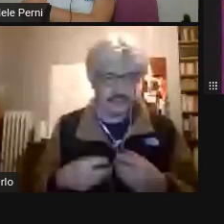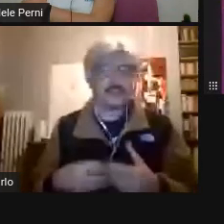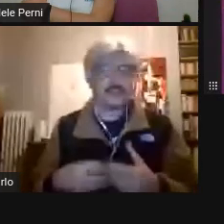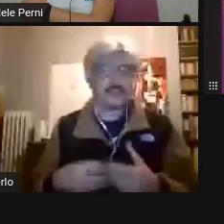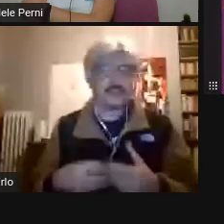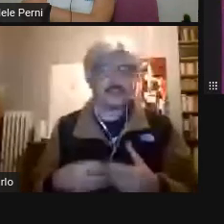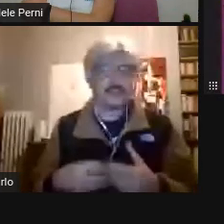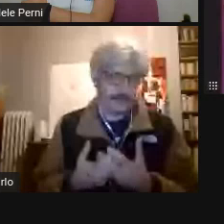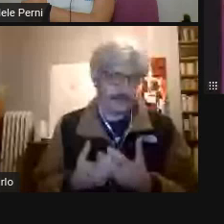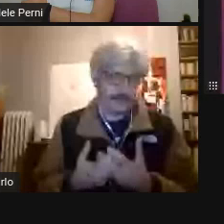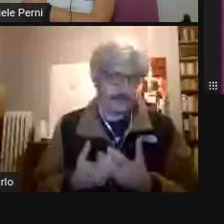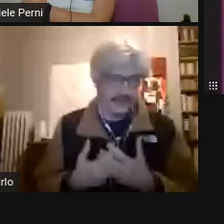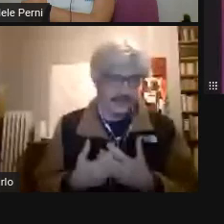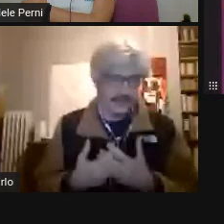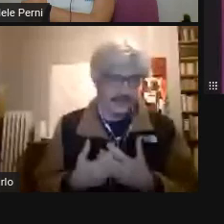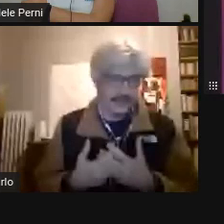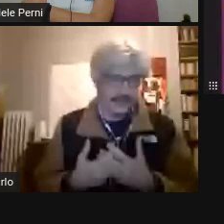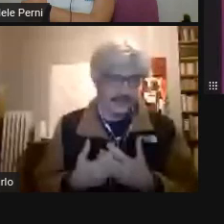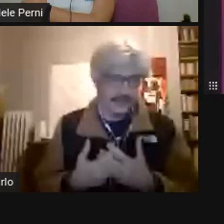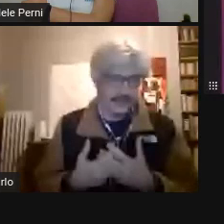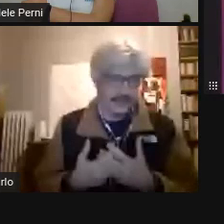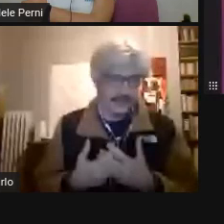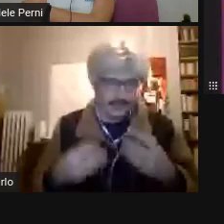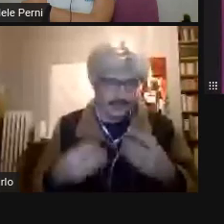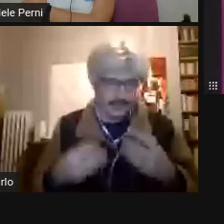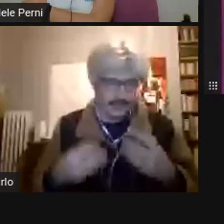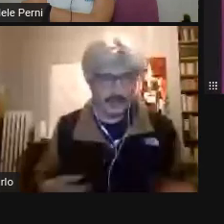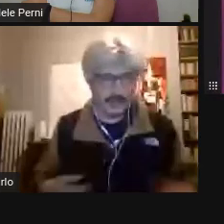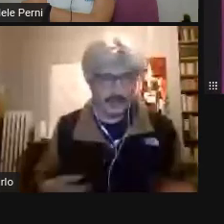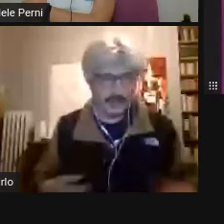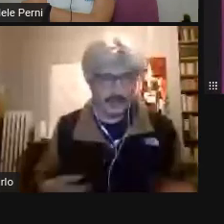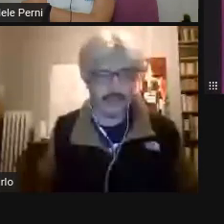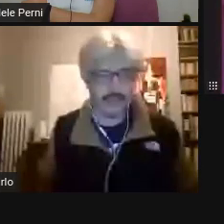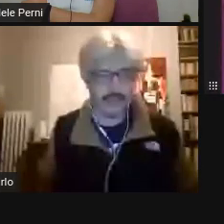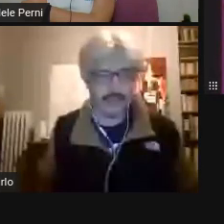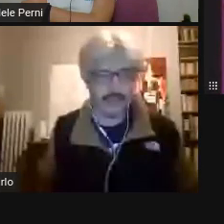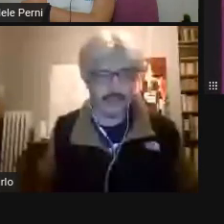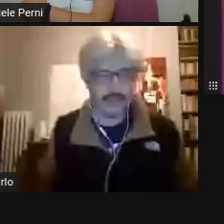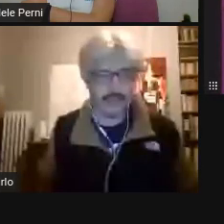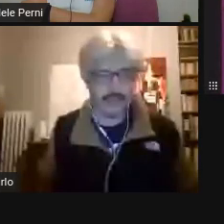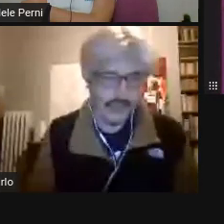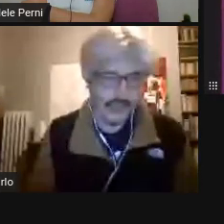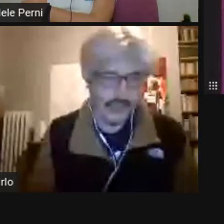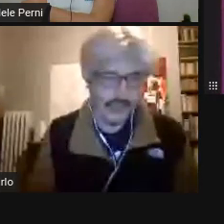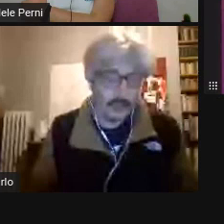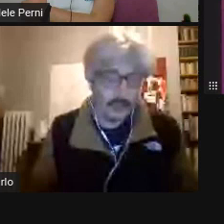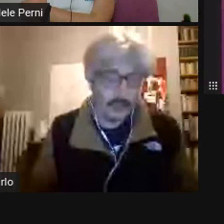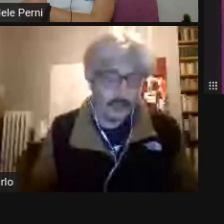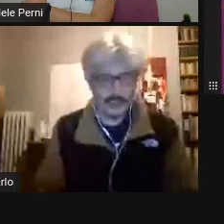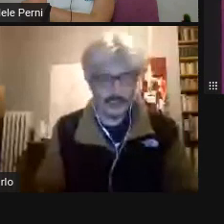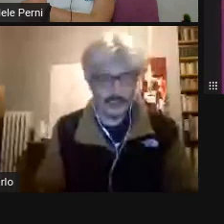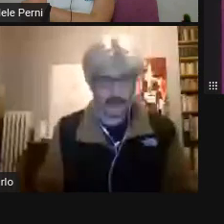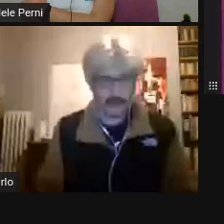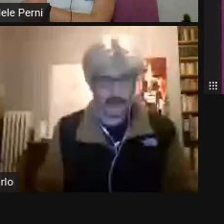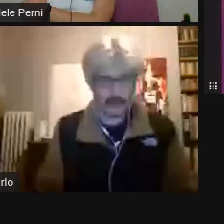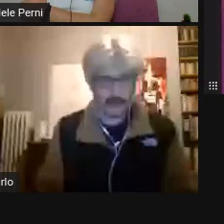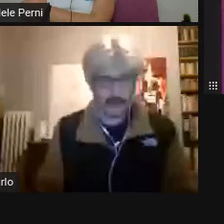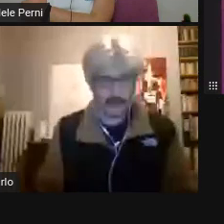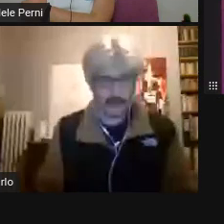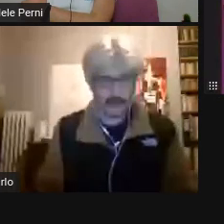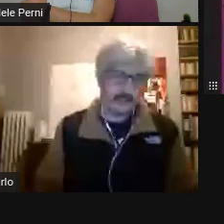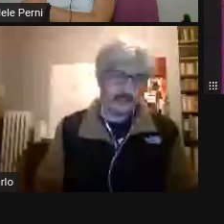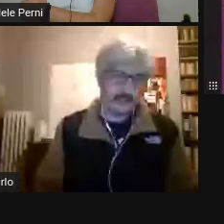sicuramente non ha quegli elementi di spettacolarizzazione che possono interessare anche molte persone che lavorano con noi